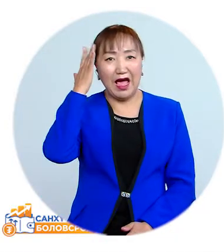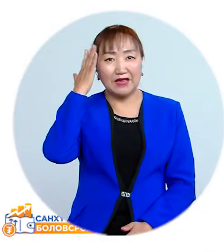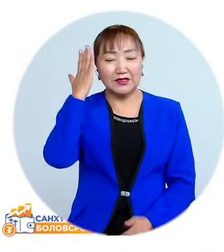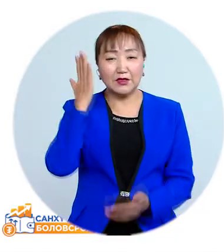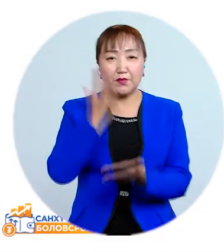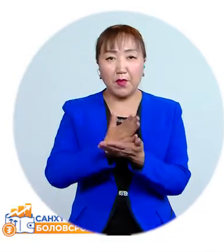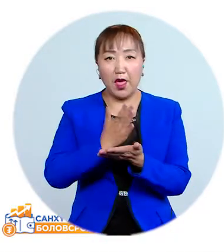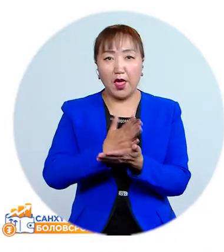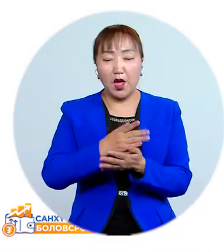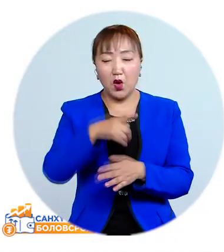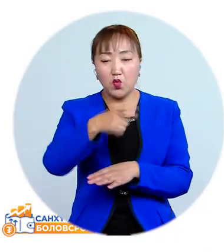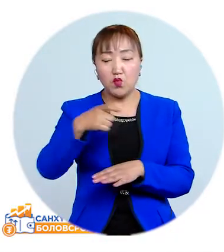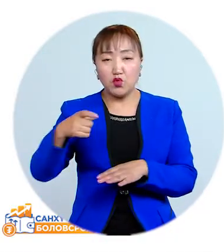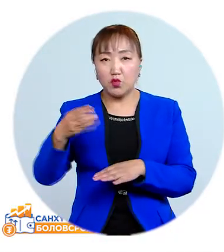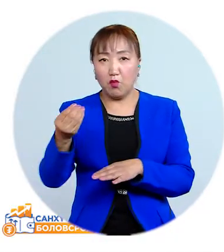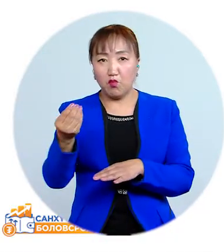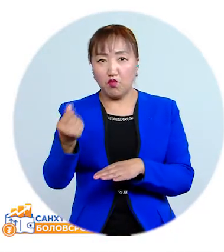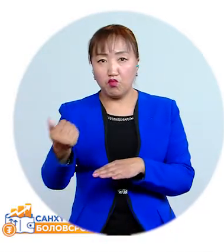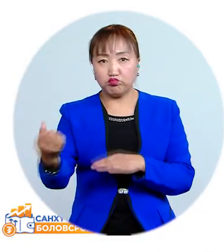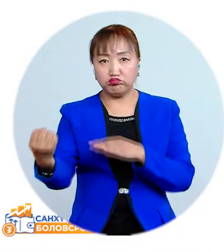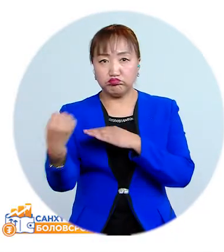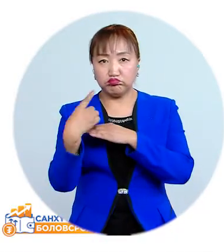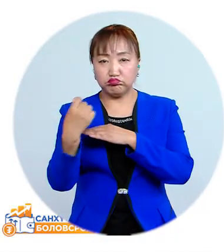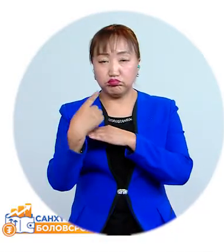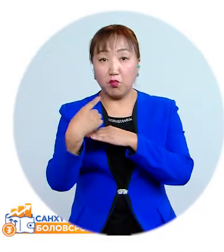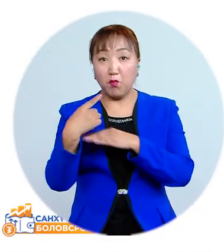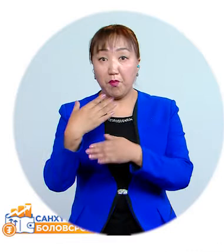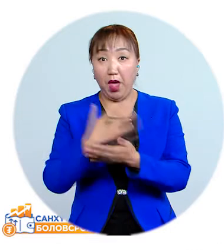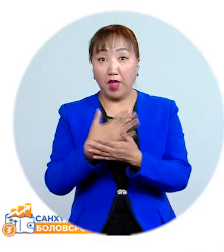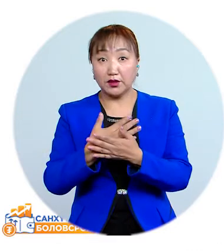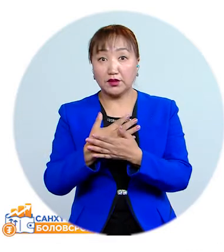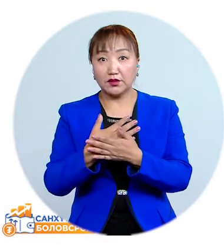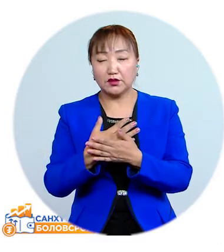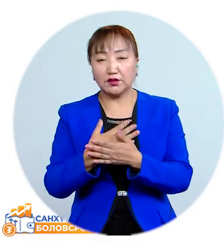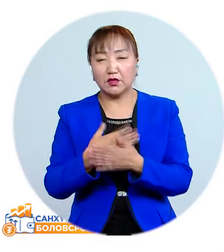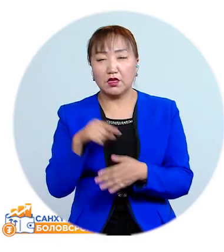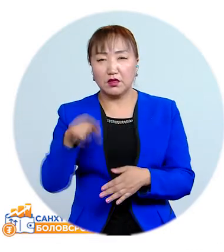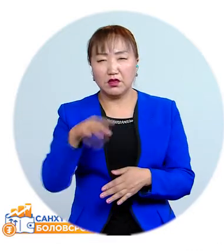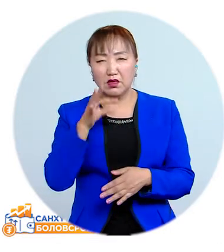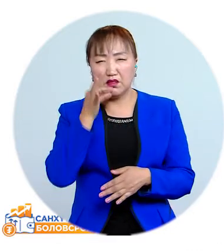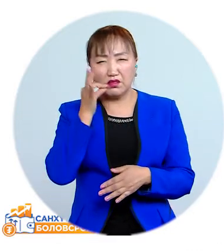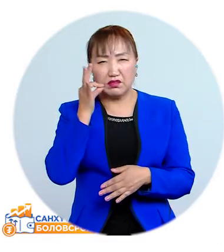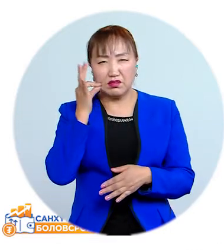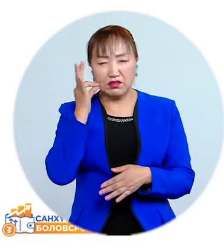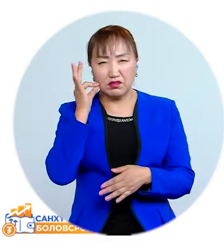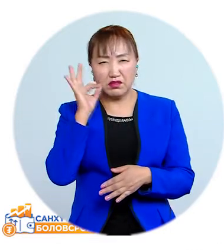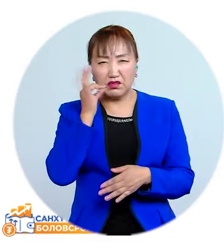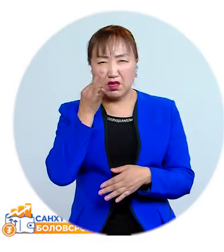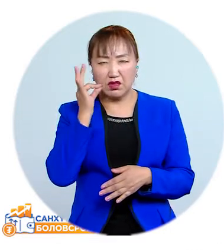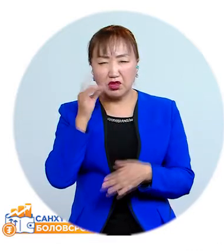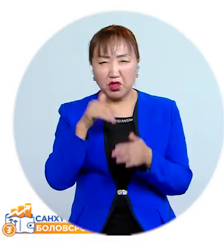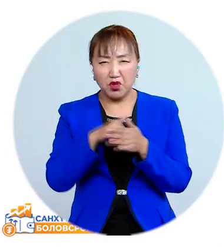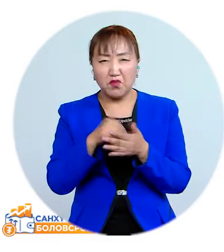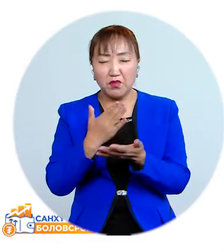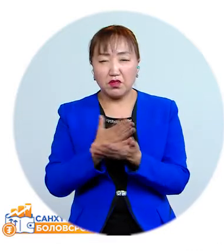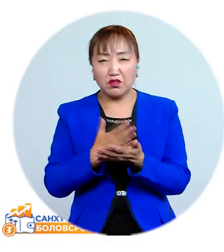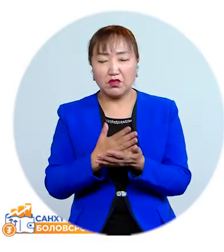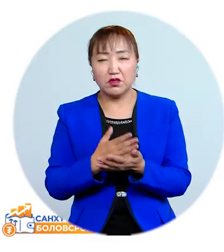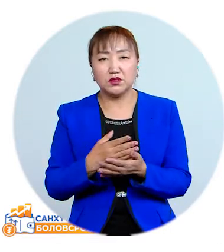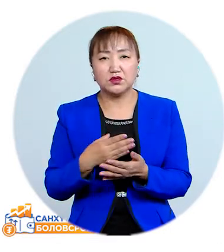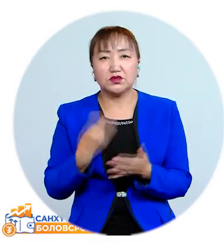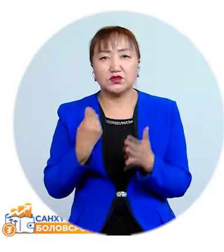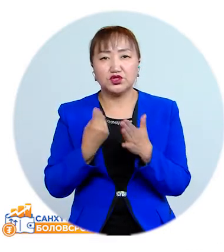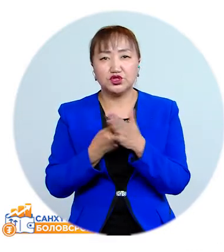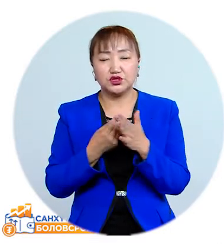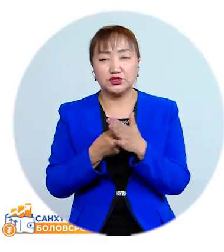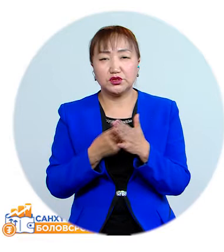хүмүүс бас хоорондоо мөнгө шилжүүлэх асуудал их гардаг. Энэ дээр бас залим эхлэлт юм бол нэлээд кейсүүд байдаг. Ер нь бол хэлийн чандаас мөнгө